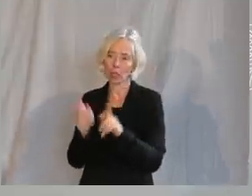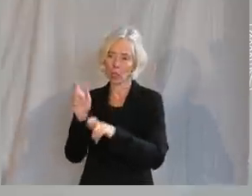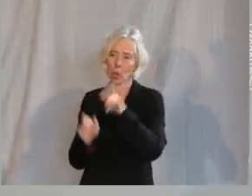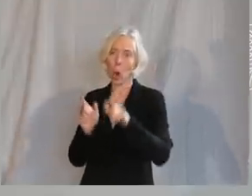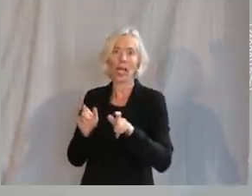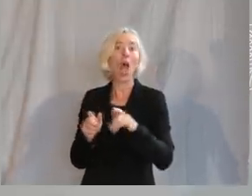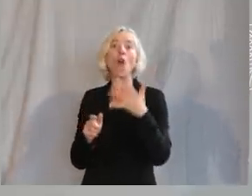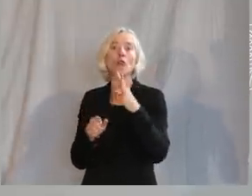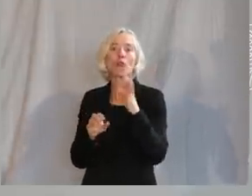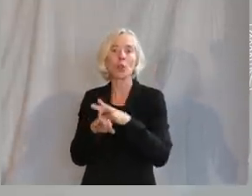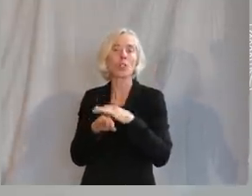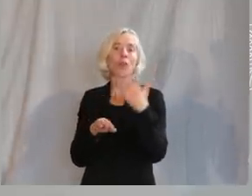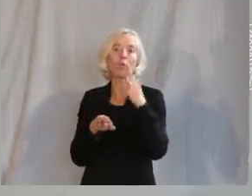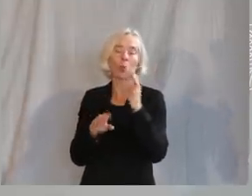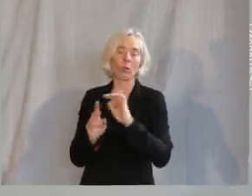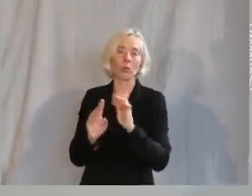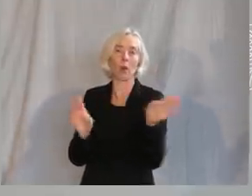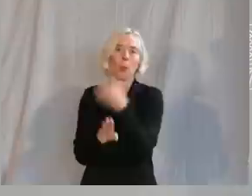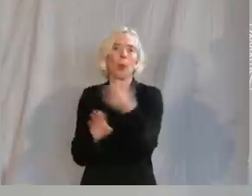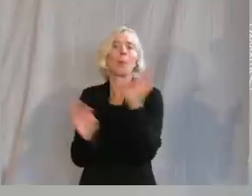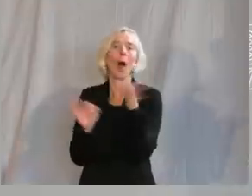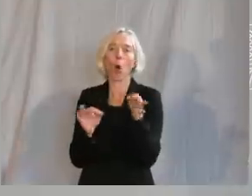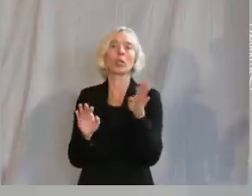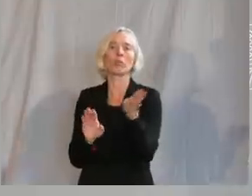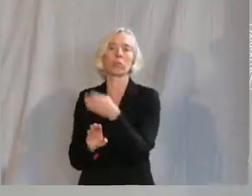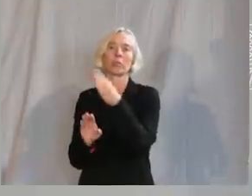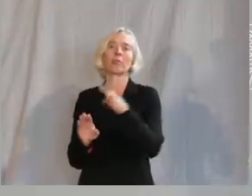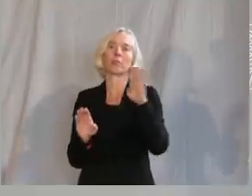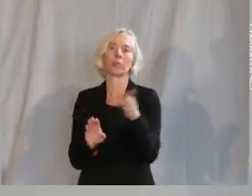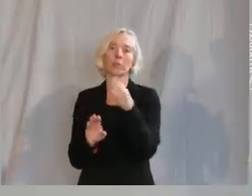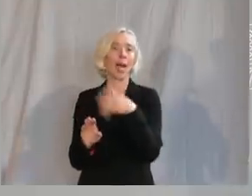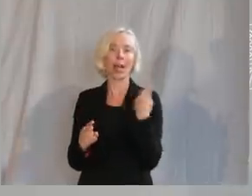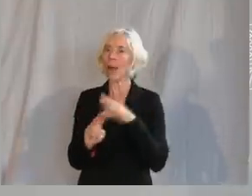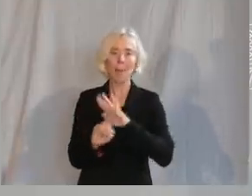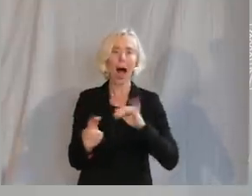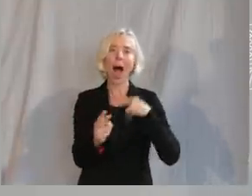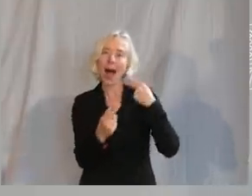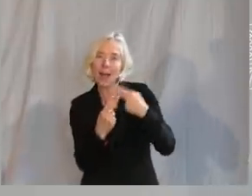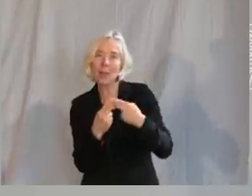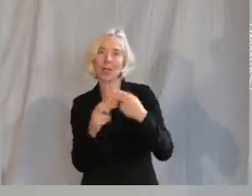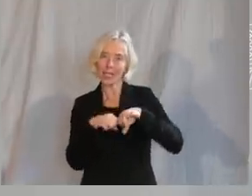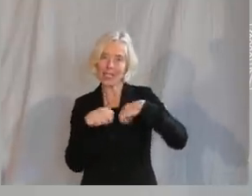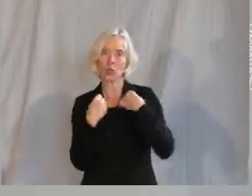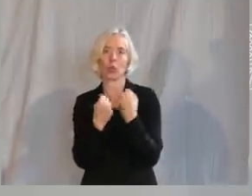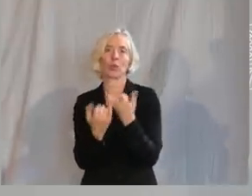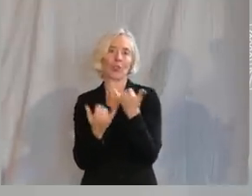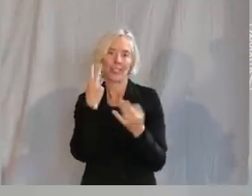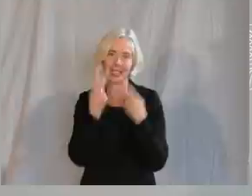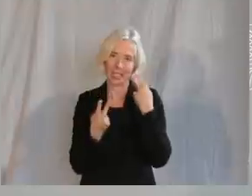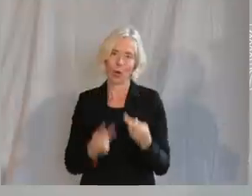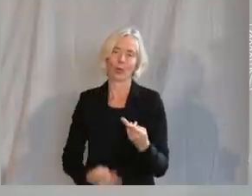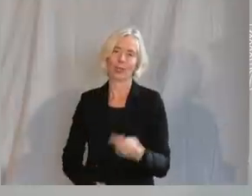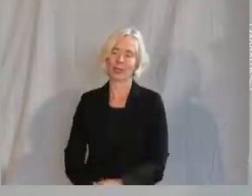keinen 5-Minuten-Takt fahren. Also das ist wirklich ein System, das gerade auch mit der Notwendigkeit oder der Anforderungen an den ÖPNV auch mitatmet.